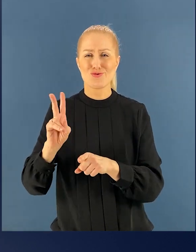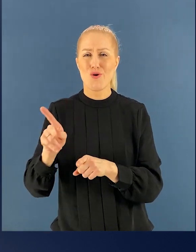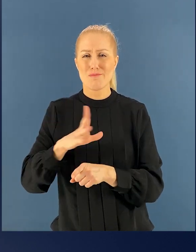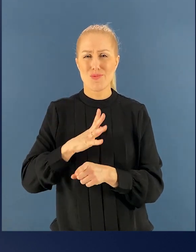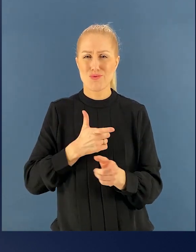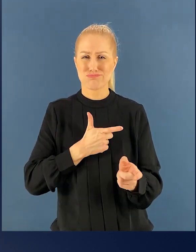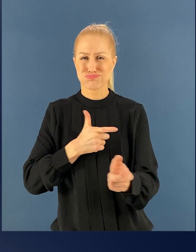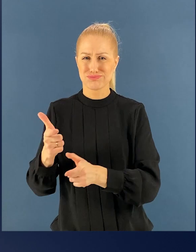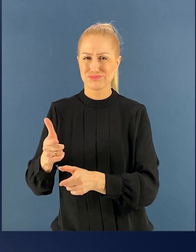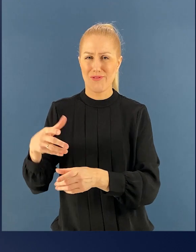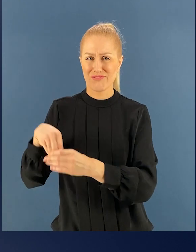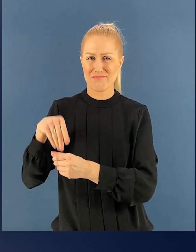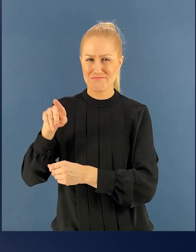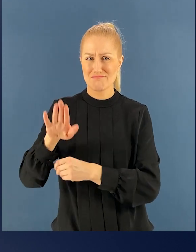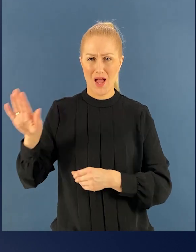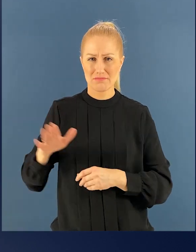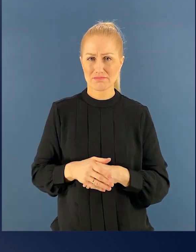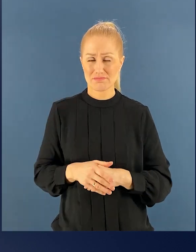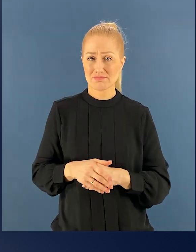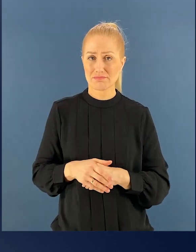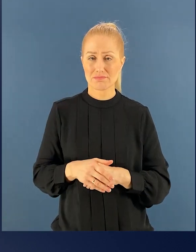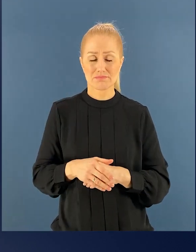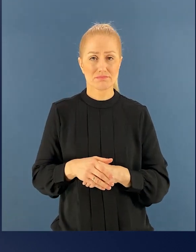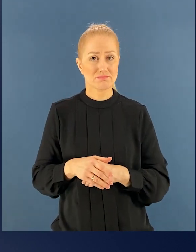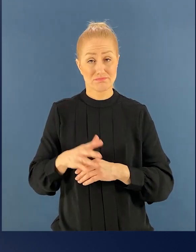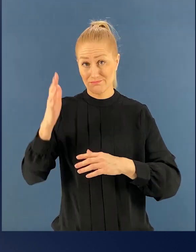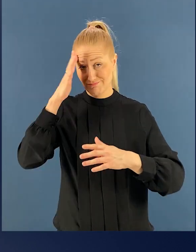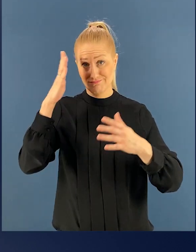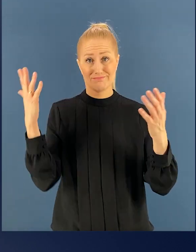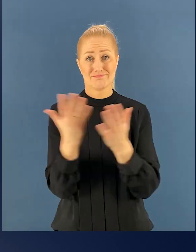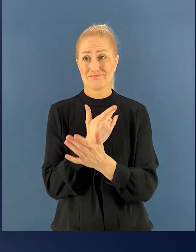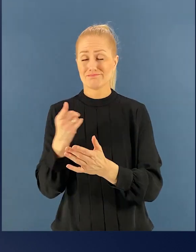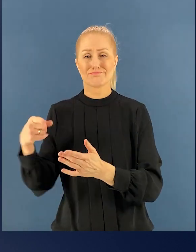I niespodziewanie dla nikogo otwarli do nich ogień.